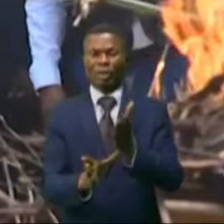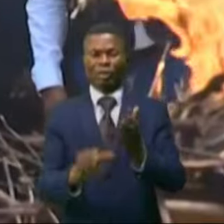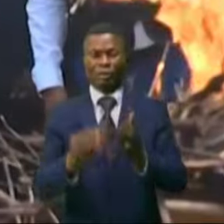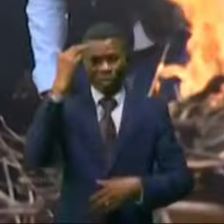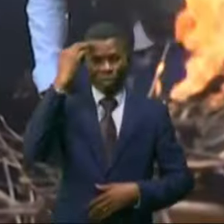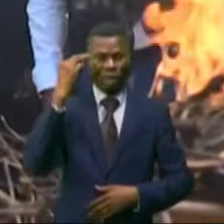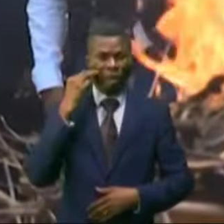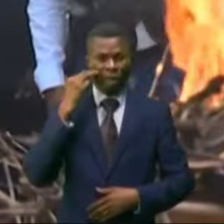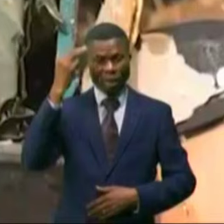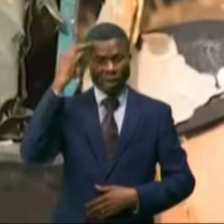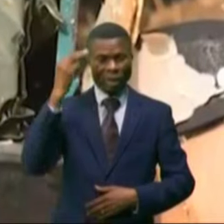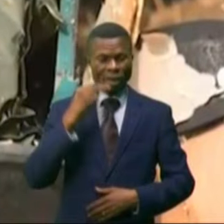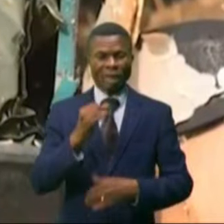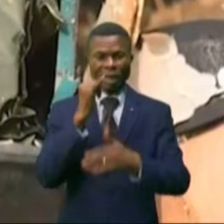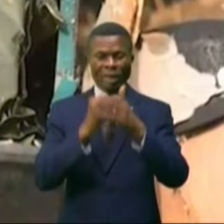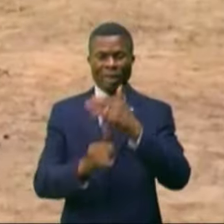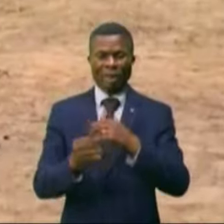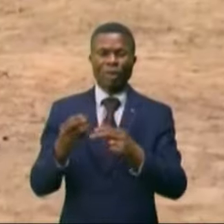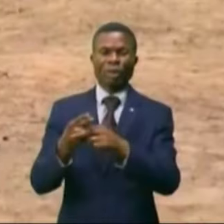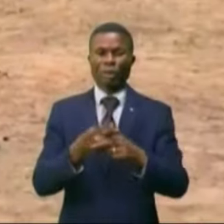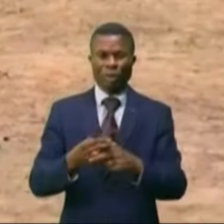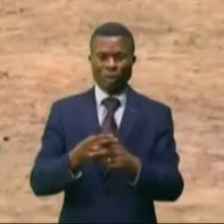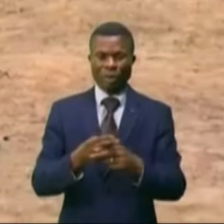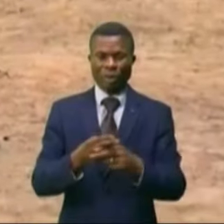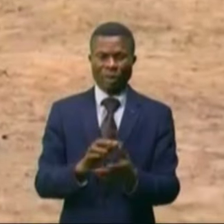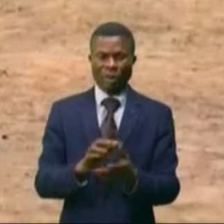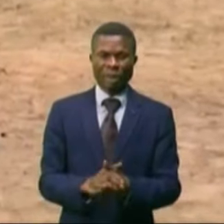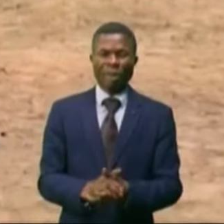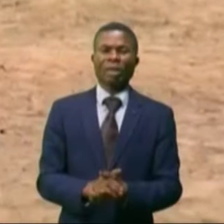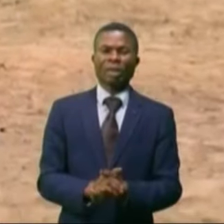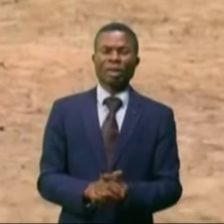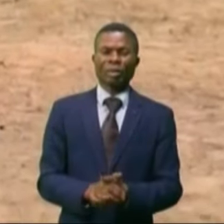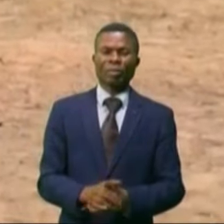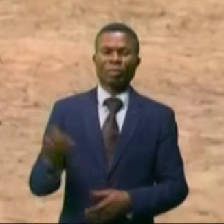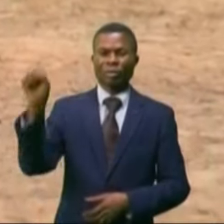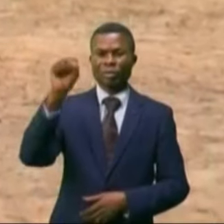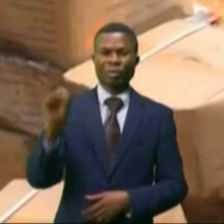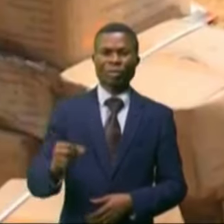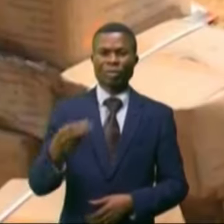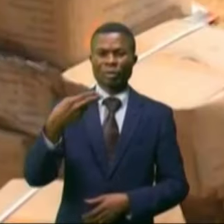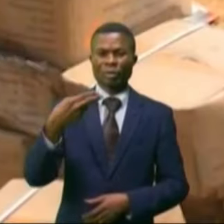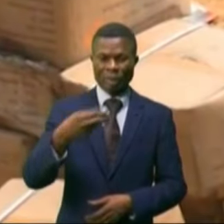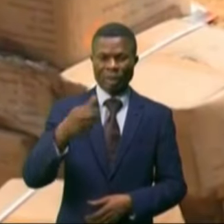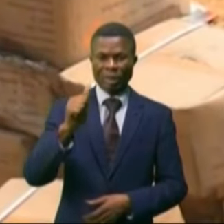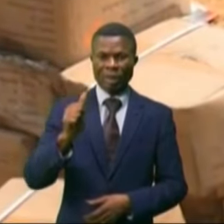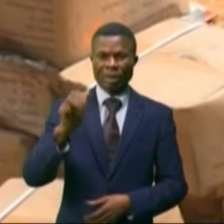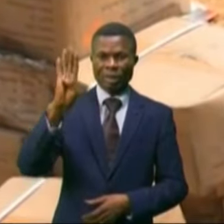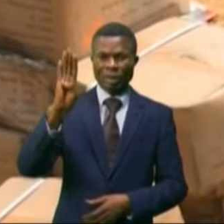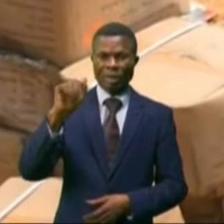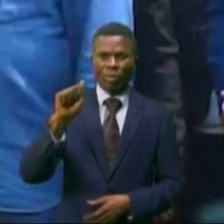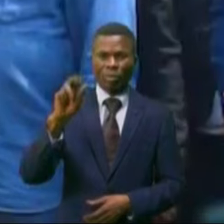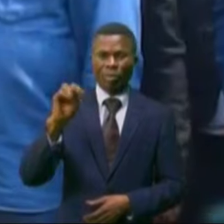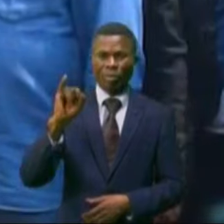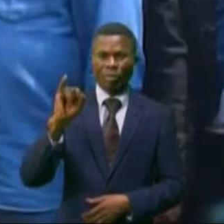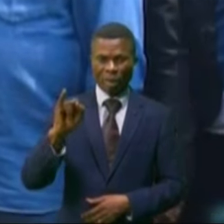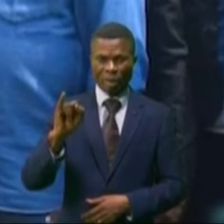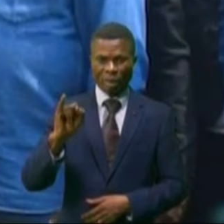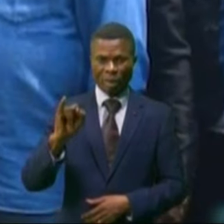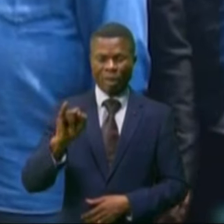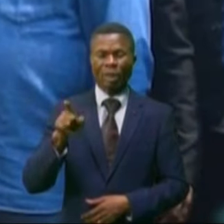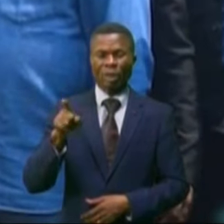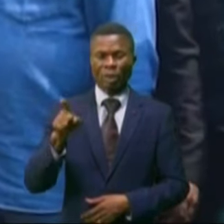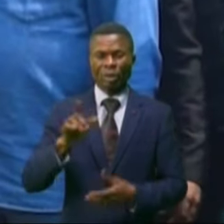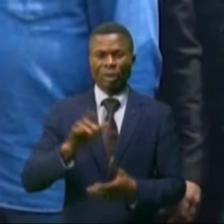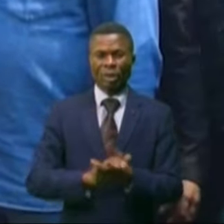ministre, ministre de l'Intérieur et Sécurité, Jacquemain Chabani, et par l'entremise de la Commission nationale de contrôle des armes légères